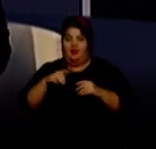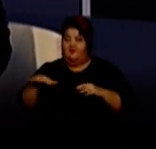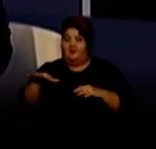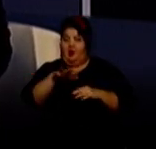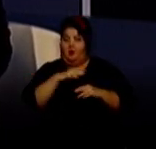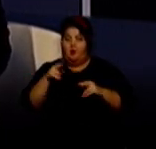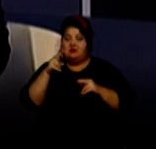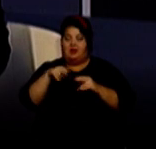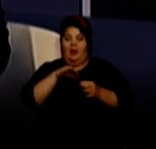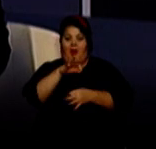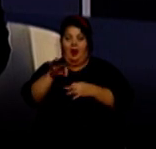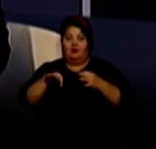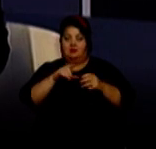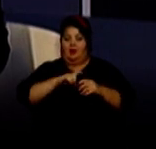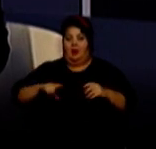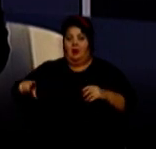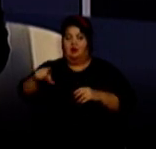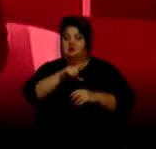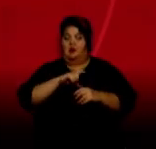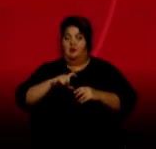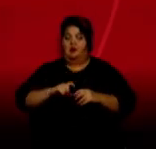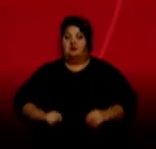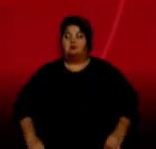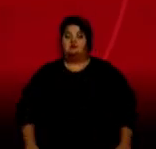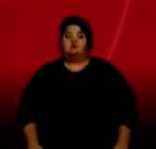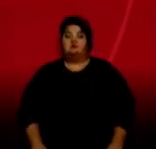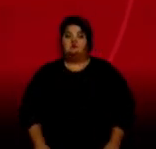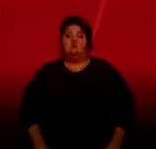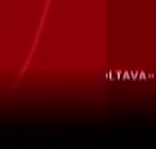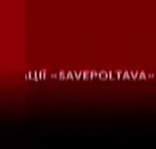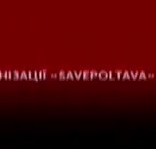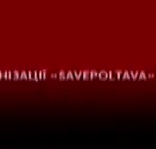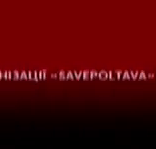ансамбль. Більше інформації в нашій довідці.